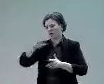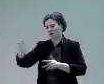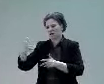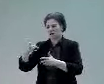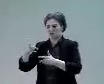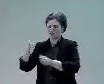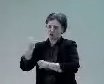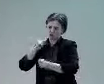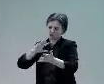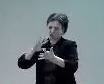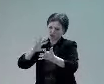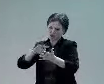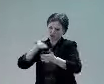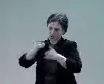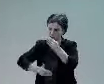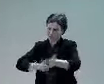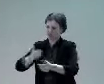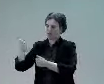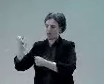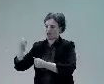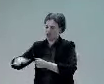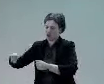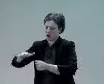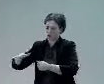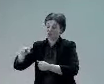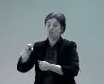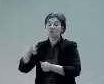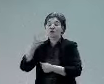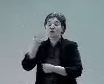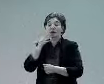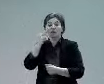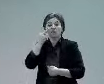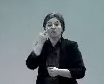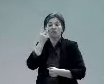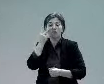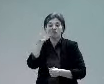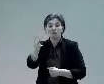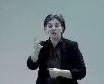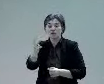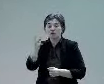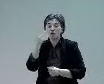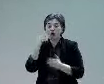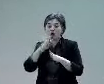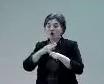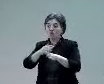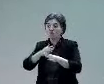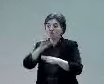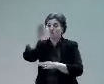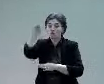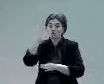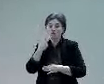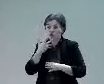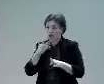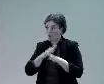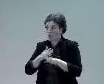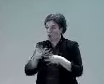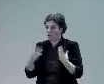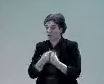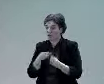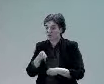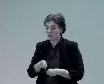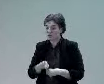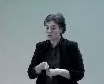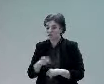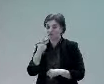La domanda è se riusciamo insieme a costruire una visione condivisa del futuro di questa regione. Non sarà facile, non lo